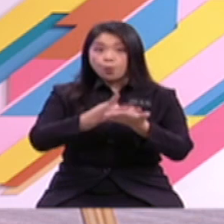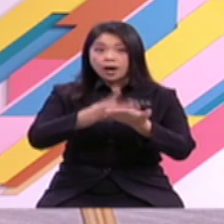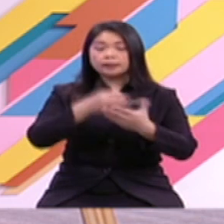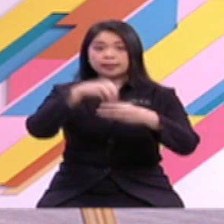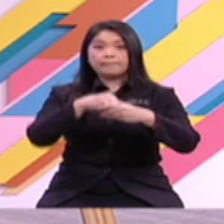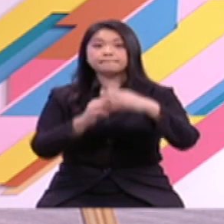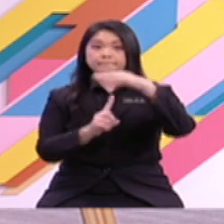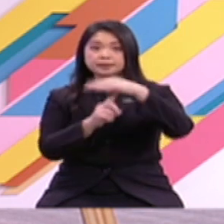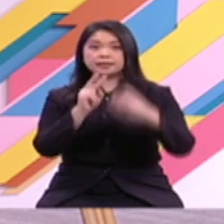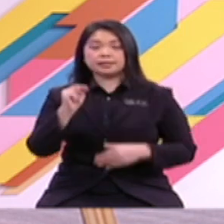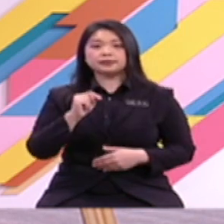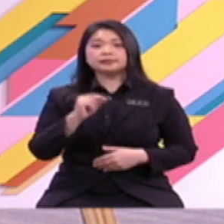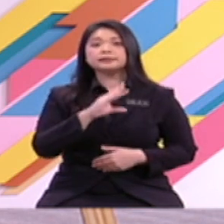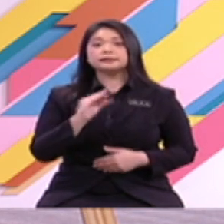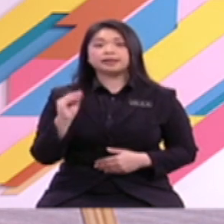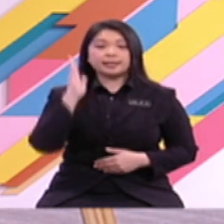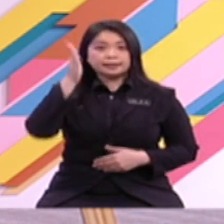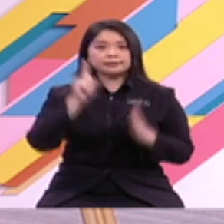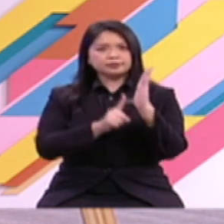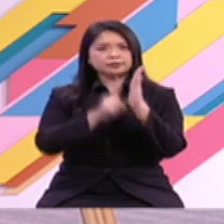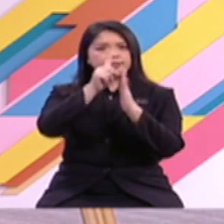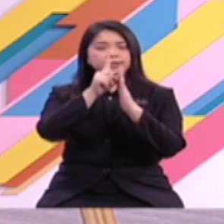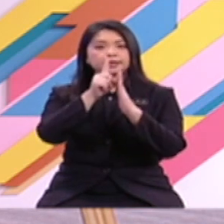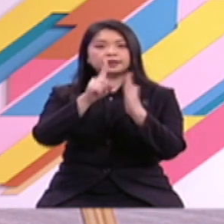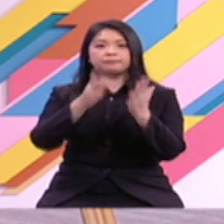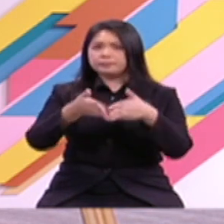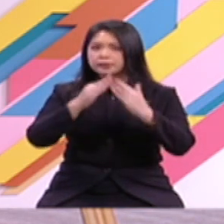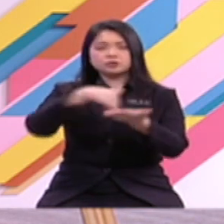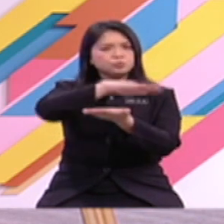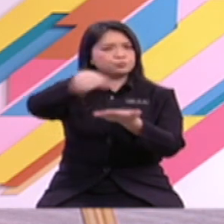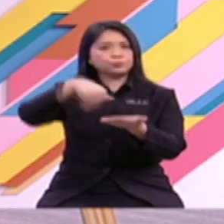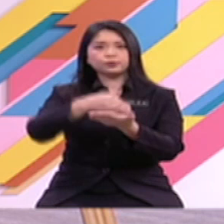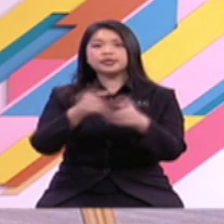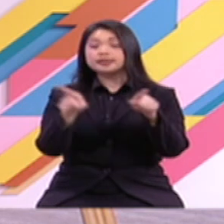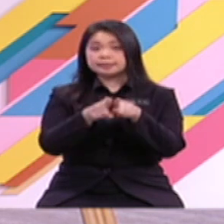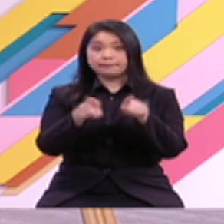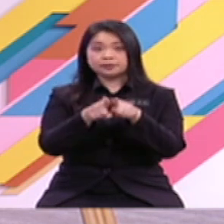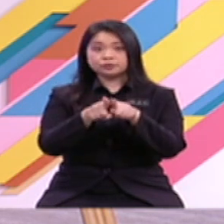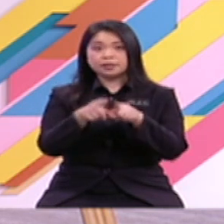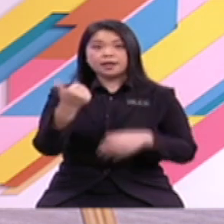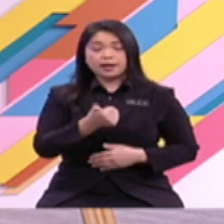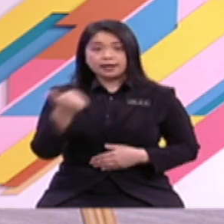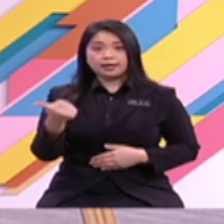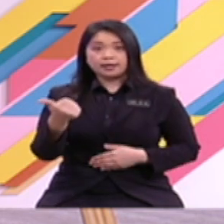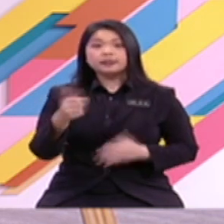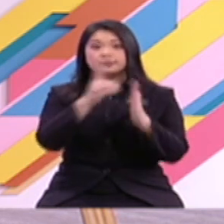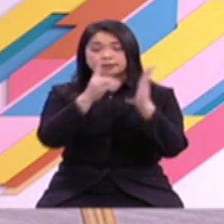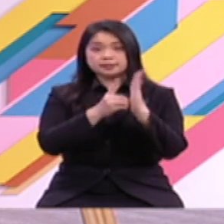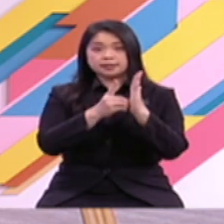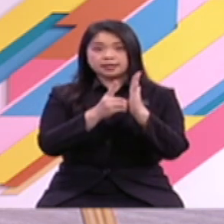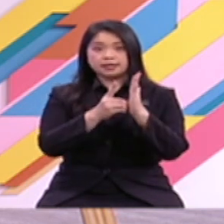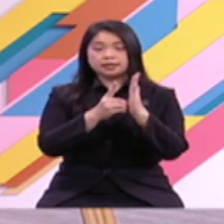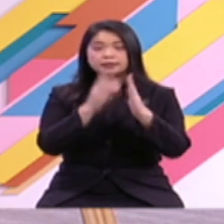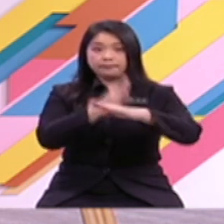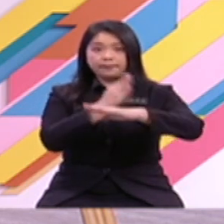zat virusnya akan meningkatkan permintaan agregat maksudnya permintaan keseluruhan sama juga Alexa fiskal mengembang umum